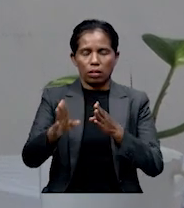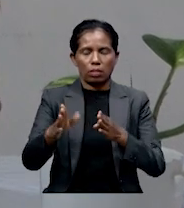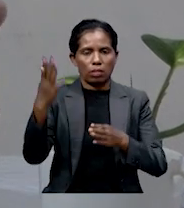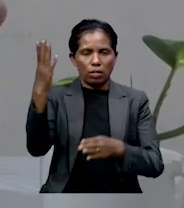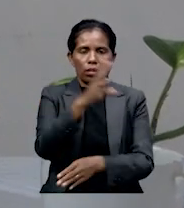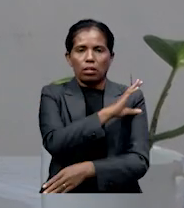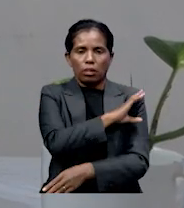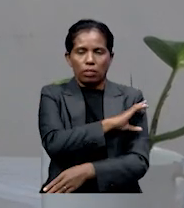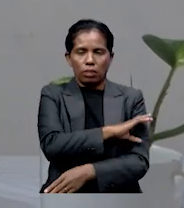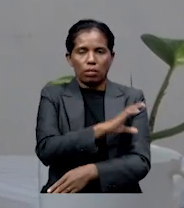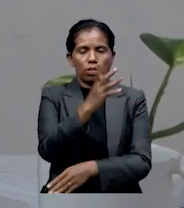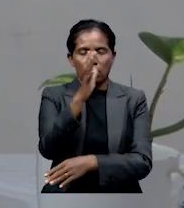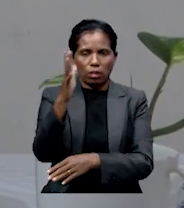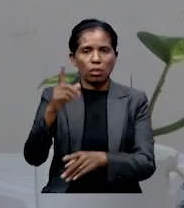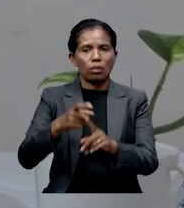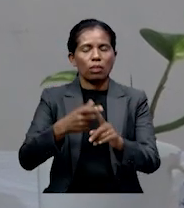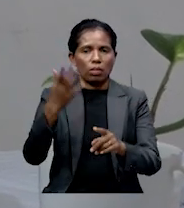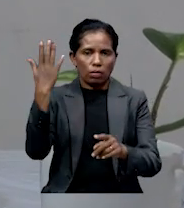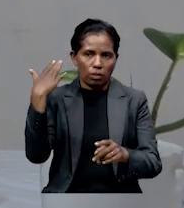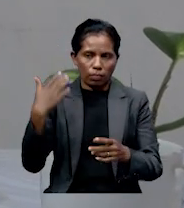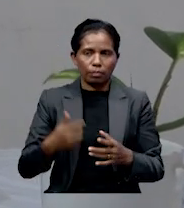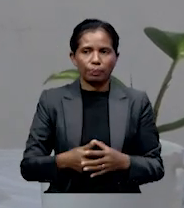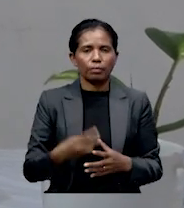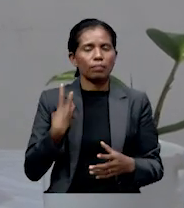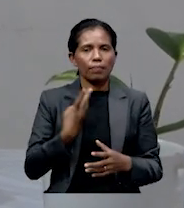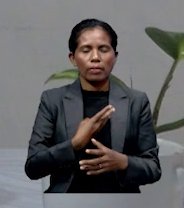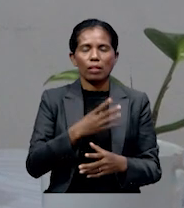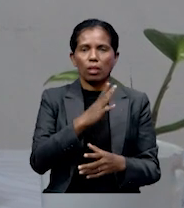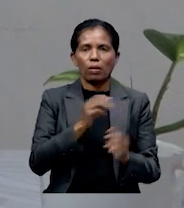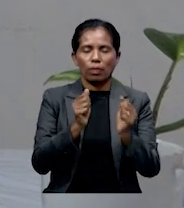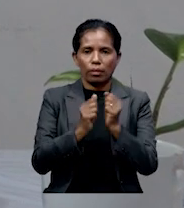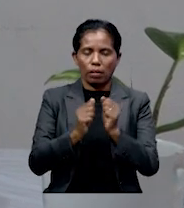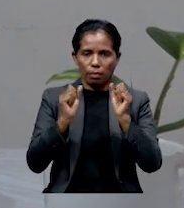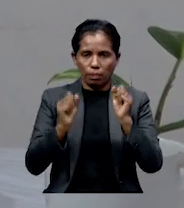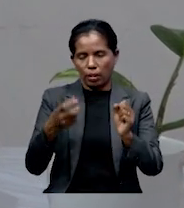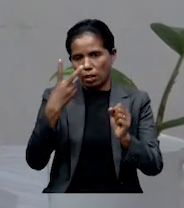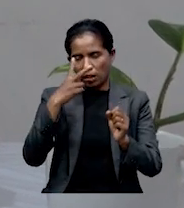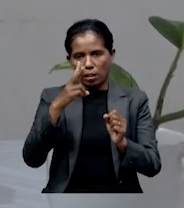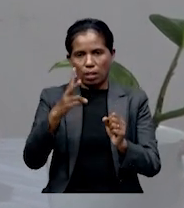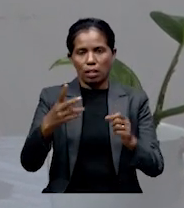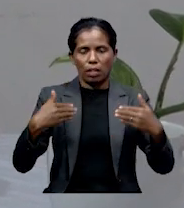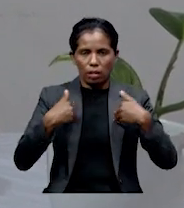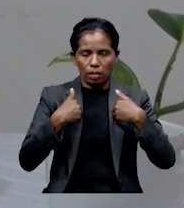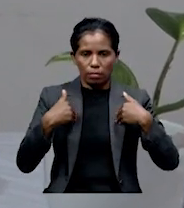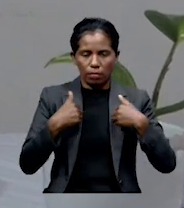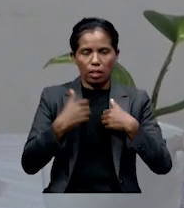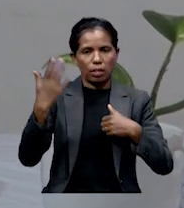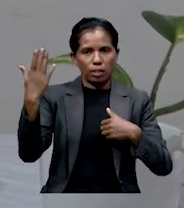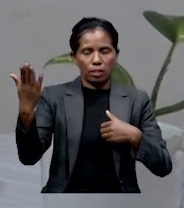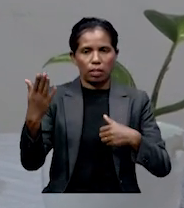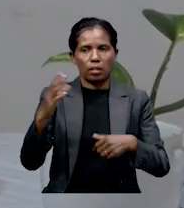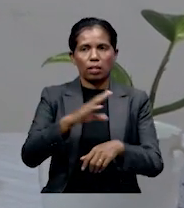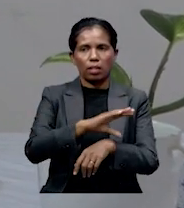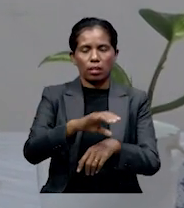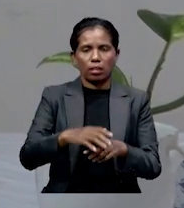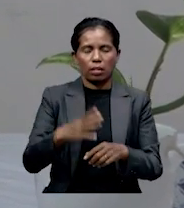ya fulan hira bakutuk ita hen katak hoi dane bele kontrola dia gliutan ita ne parke nasional ino